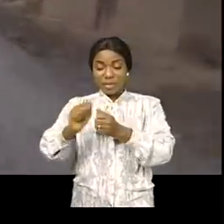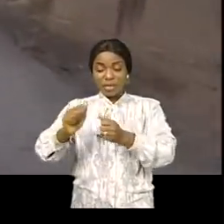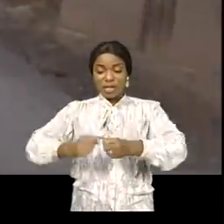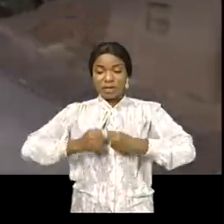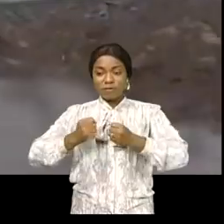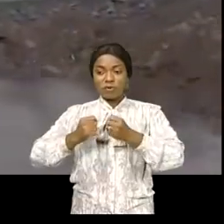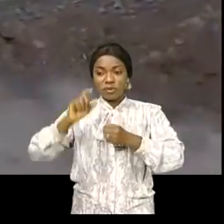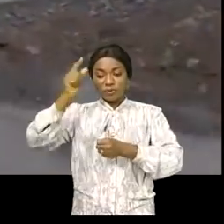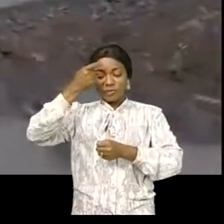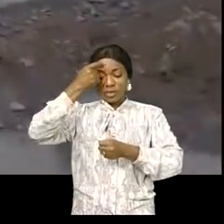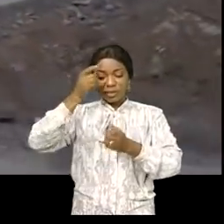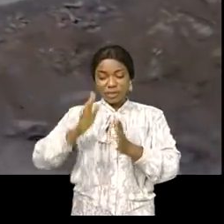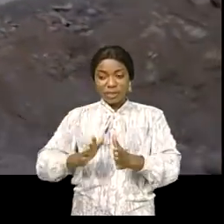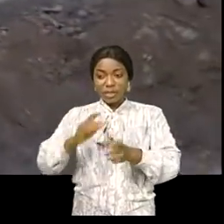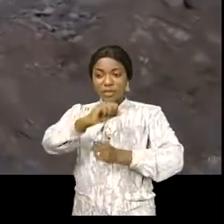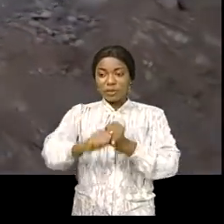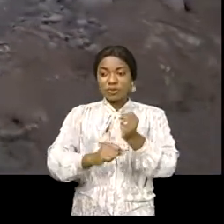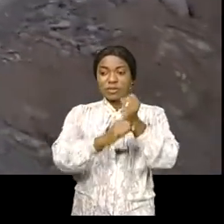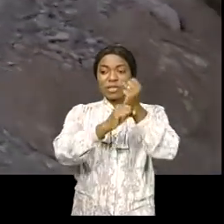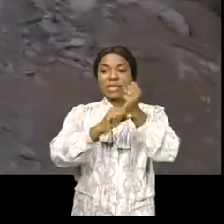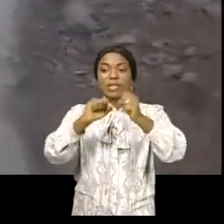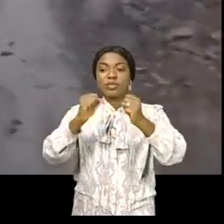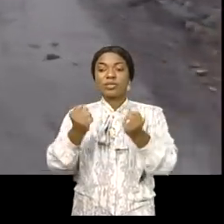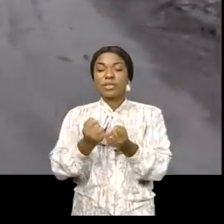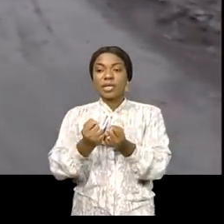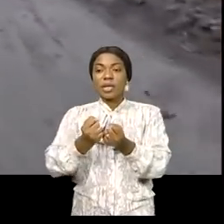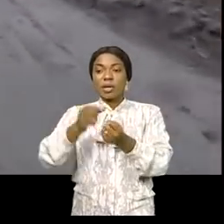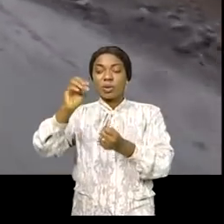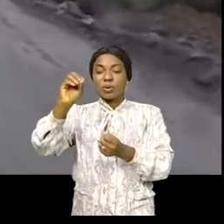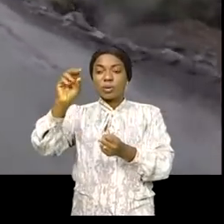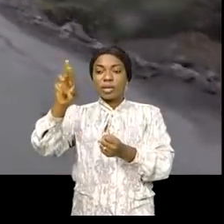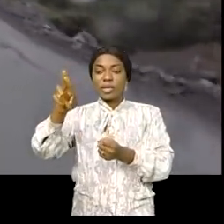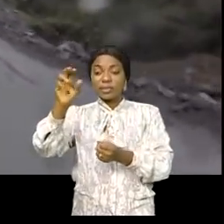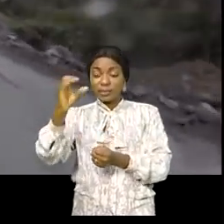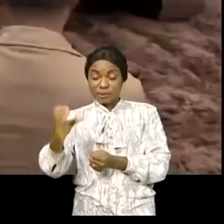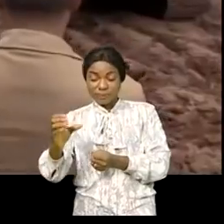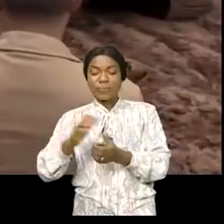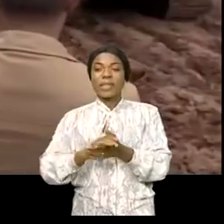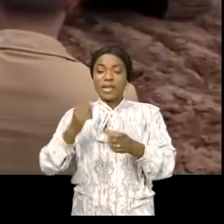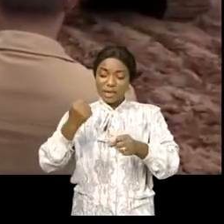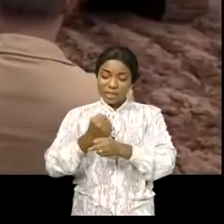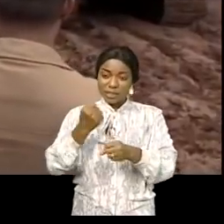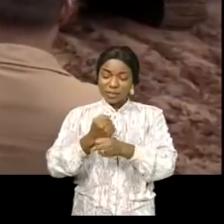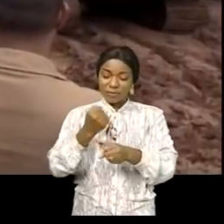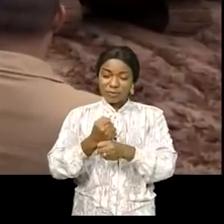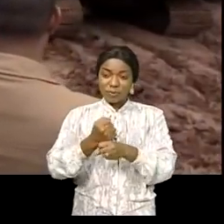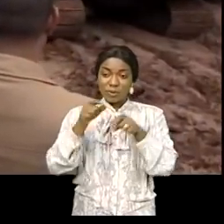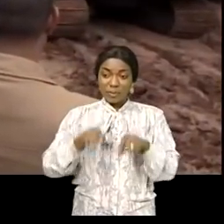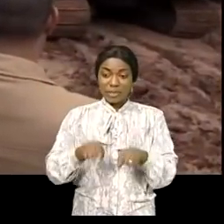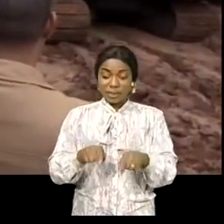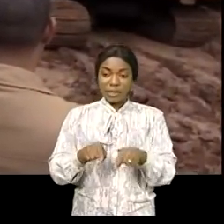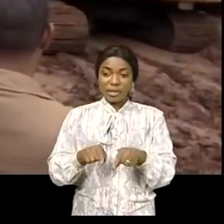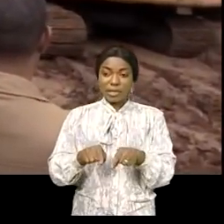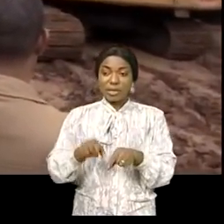Teongwa Bidjekasi avec le soutien de l'entreprise minière ORC. Actuellement, le travaux se situe au niveau de Kibanda, à